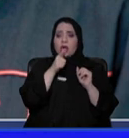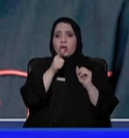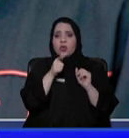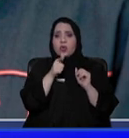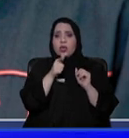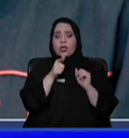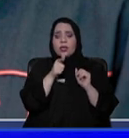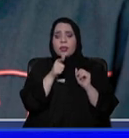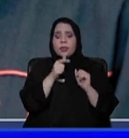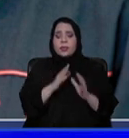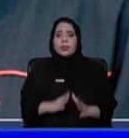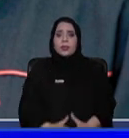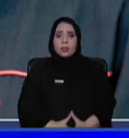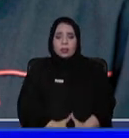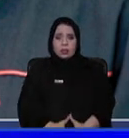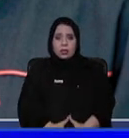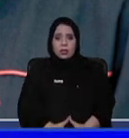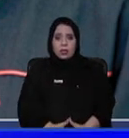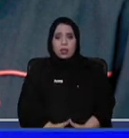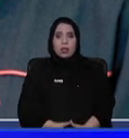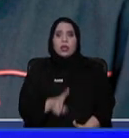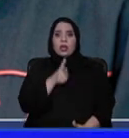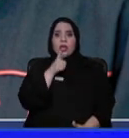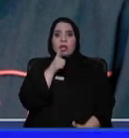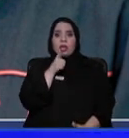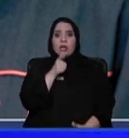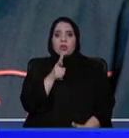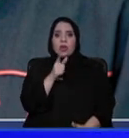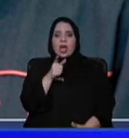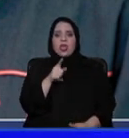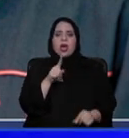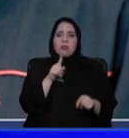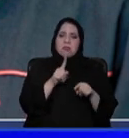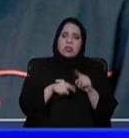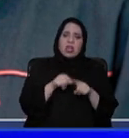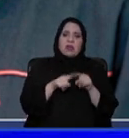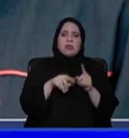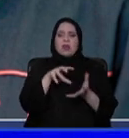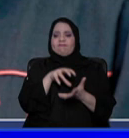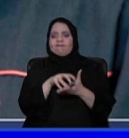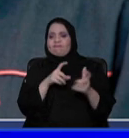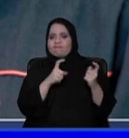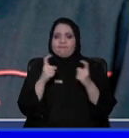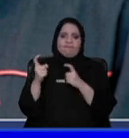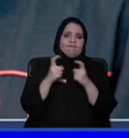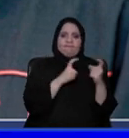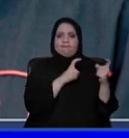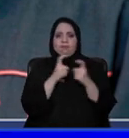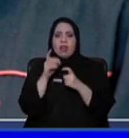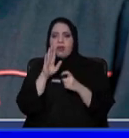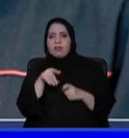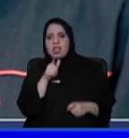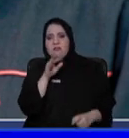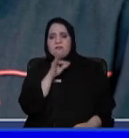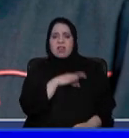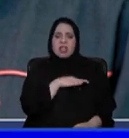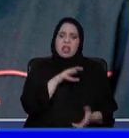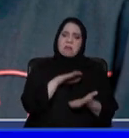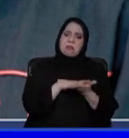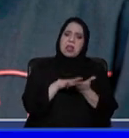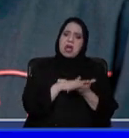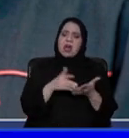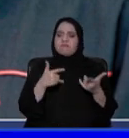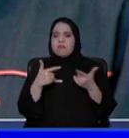أنه للبلاد المتناحرة معا، للبلاد اللي في حروب